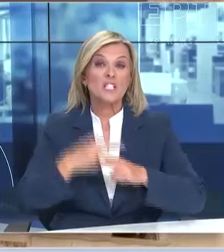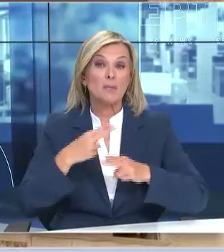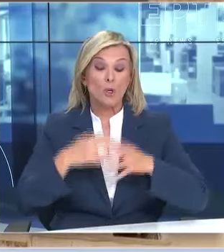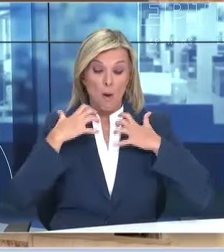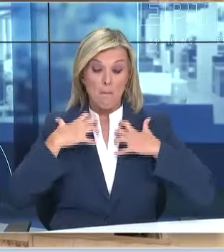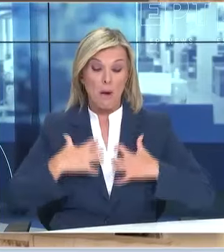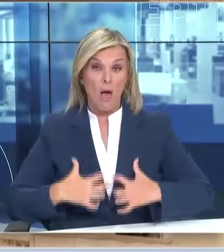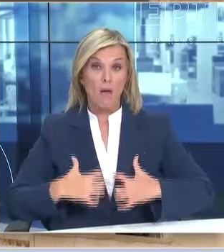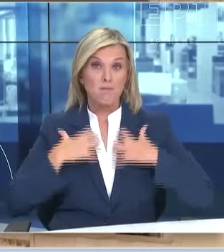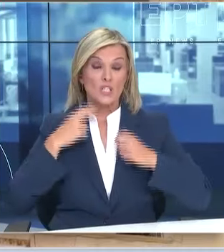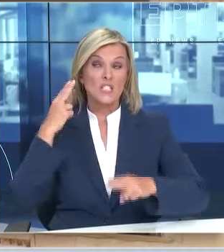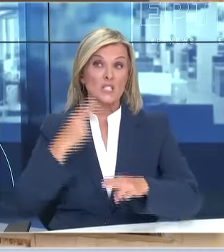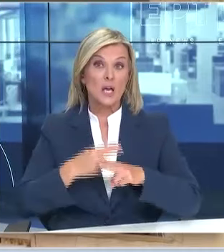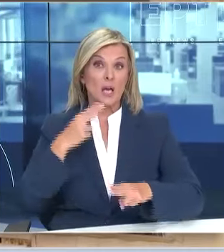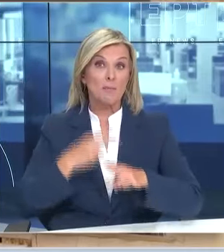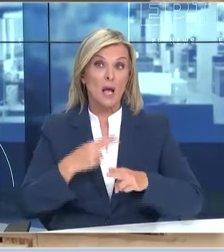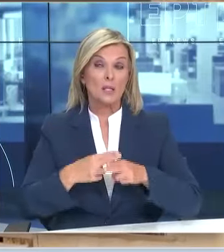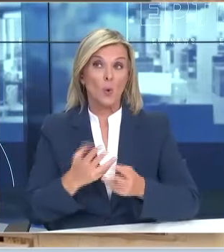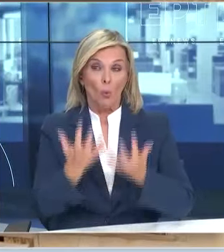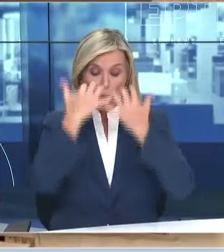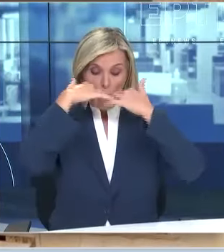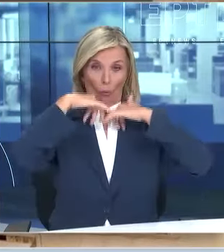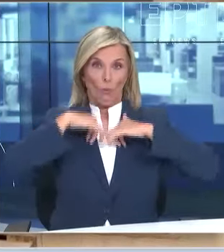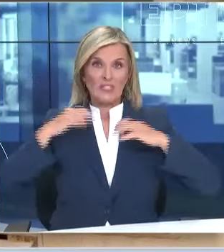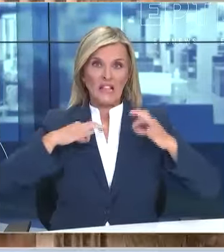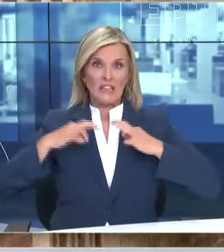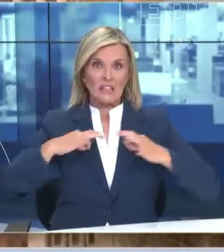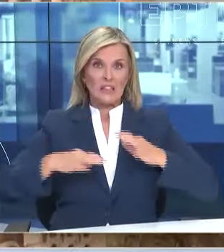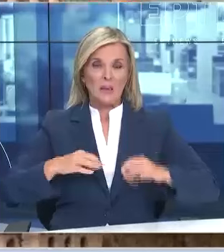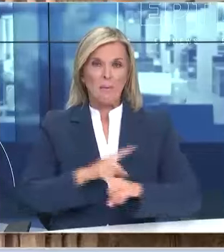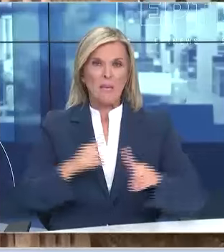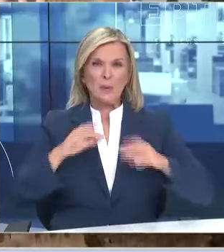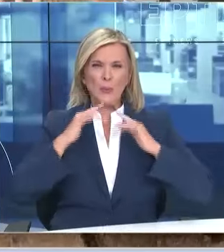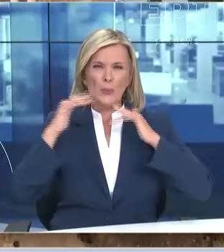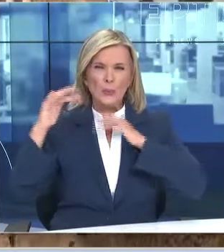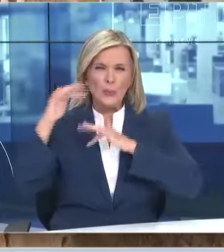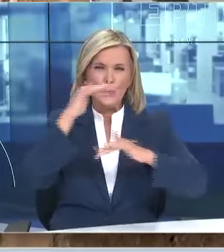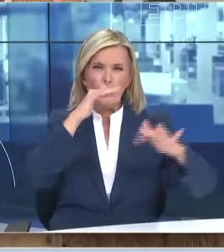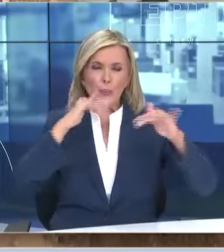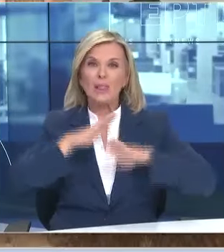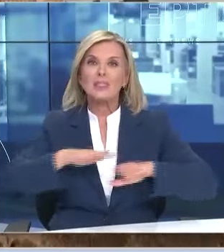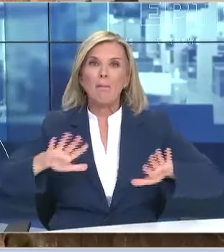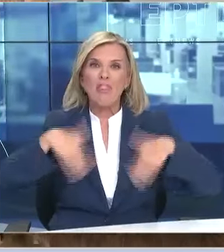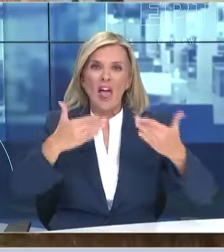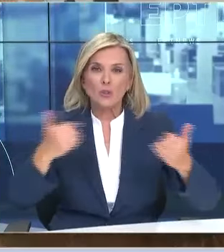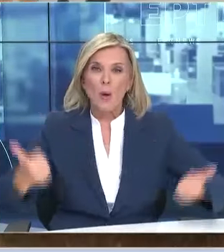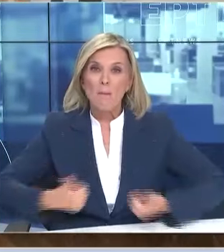ζήτημα. Και σε όλες τις ηλικιακές ομάδες, από τα πολύ μικρά παιδιά μέχρι τους ηλικιωμένους.